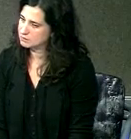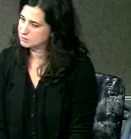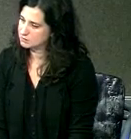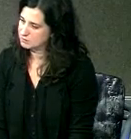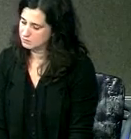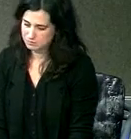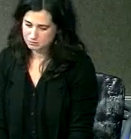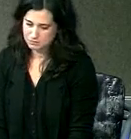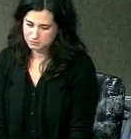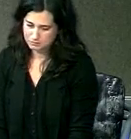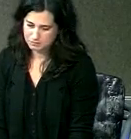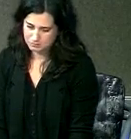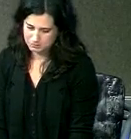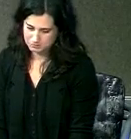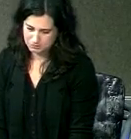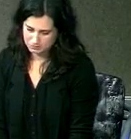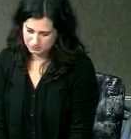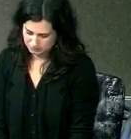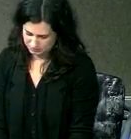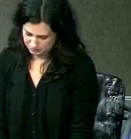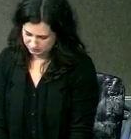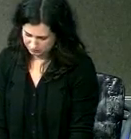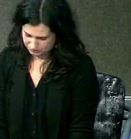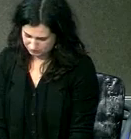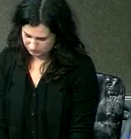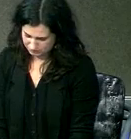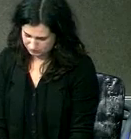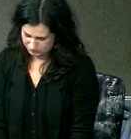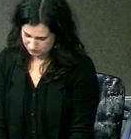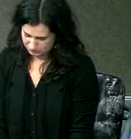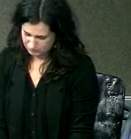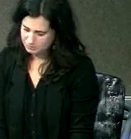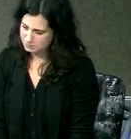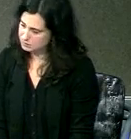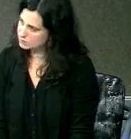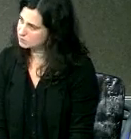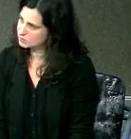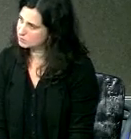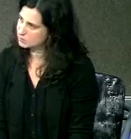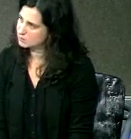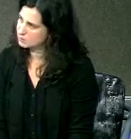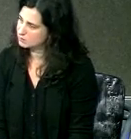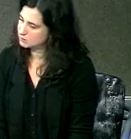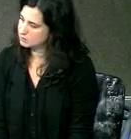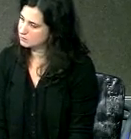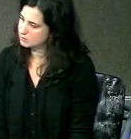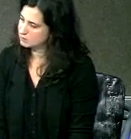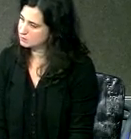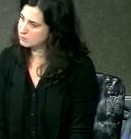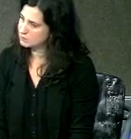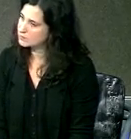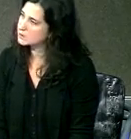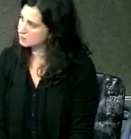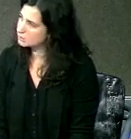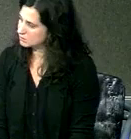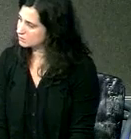vérifié pour le Subutex, parce qu'il y avait l'idée que si la mère allaitait, l'enfant aurait sa